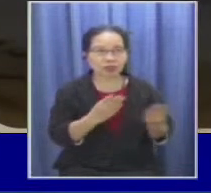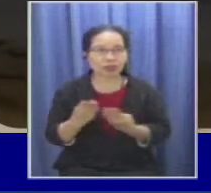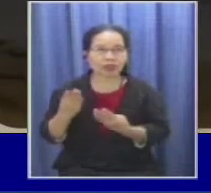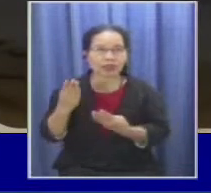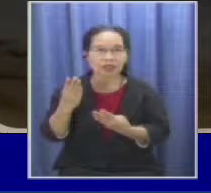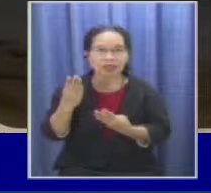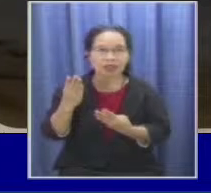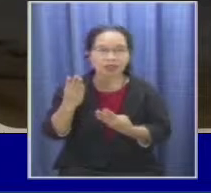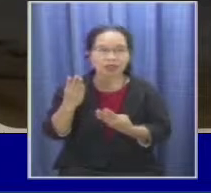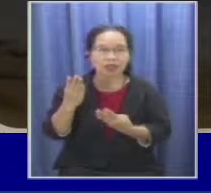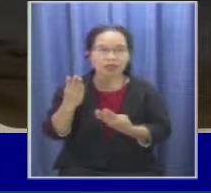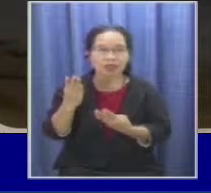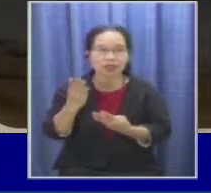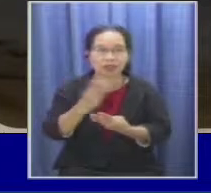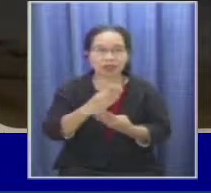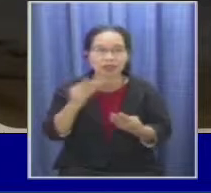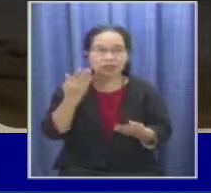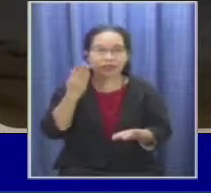etinsia